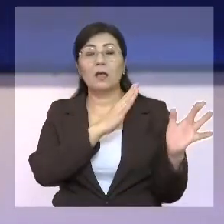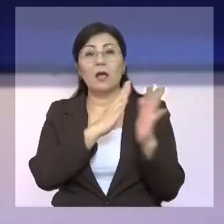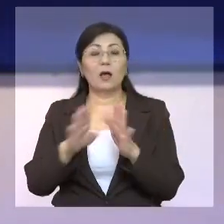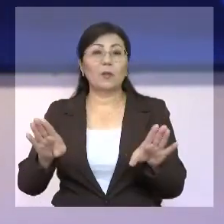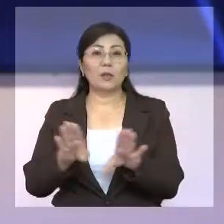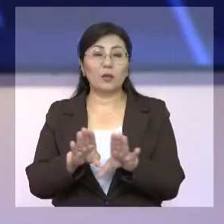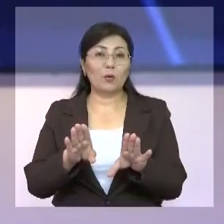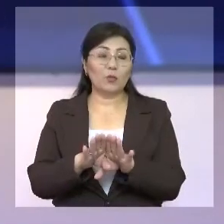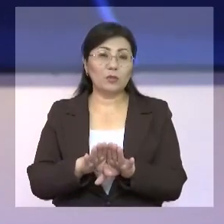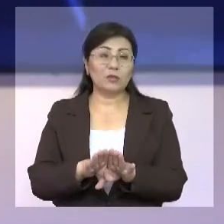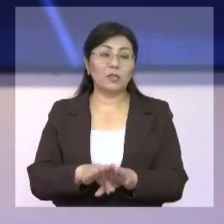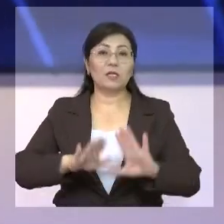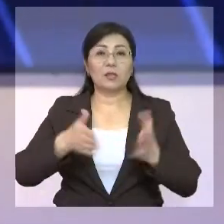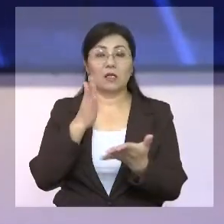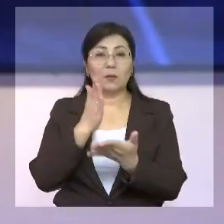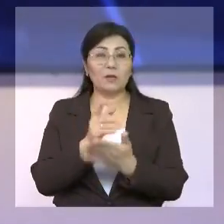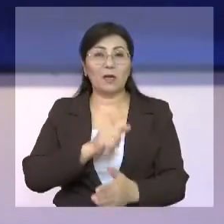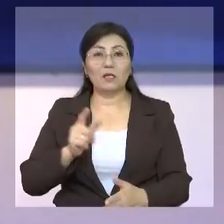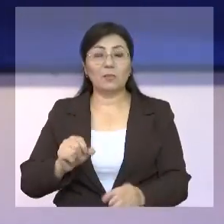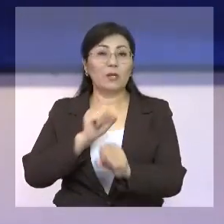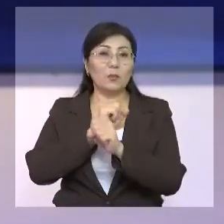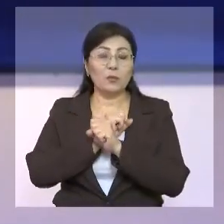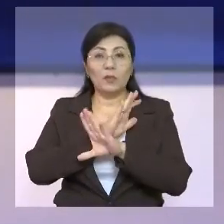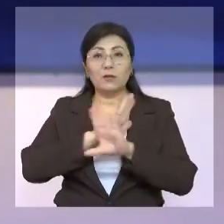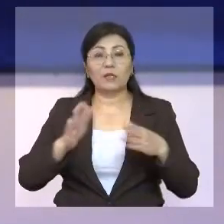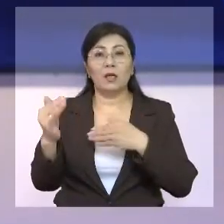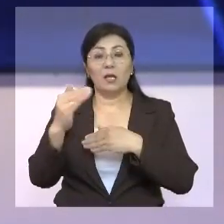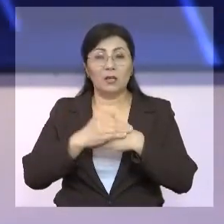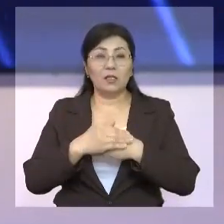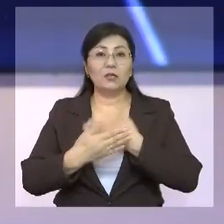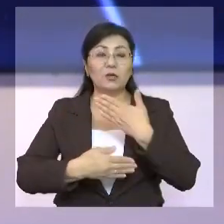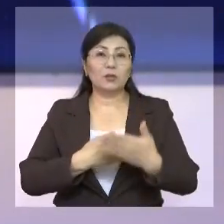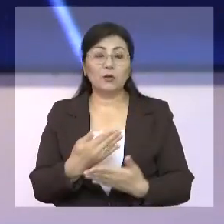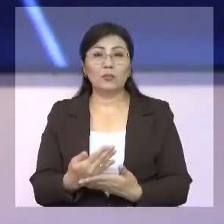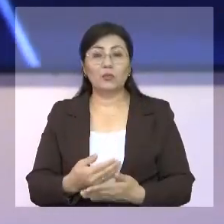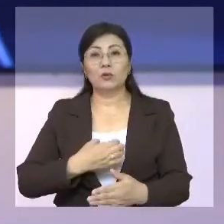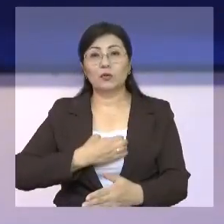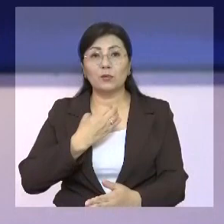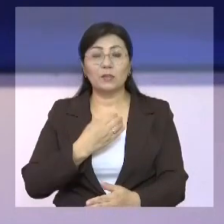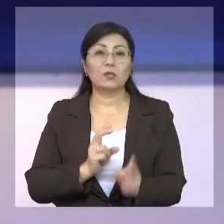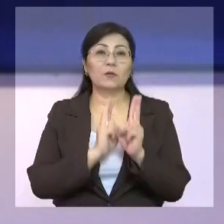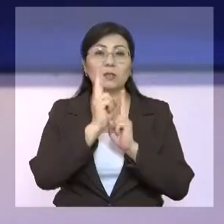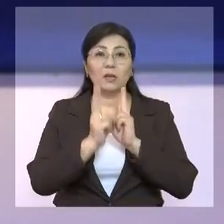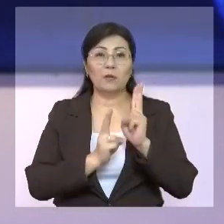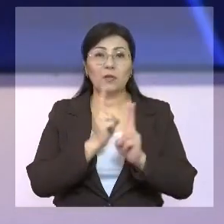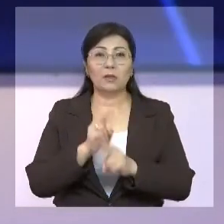себептен жолақсы жоқ. Тұрғындар мұнда демалмақ түгілі кешке жүрудің өзі қорқынышты деп шағымданды.